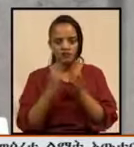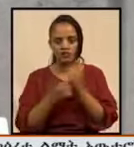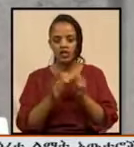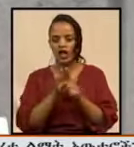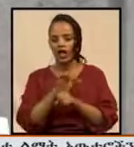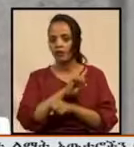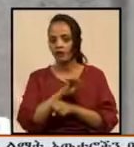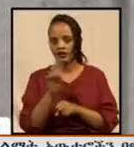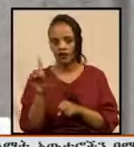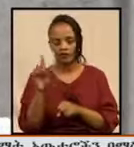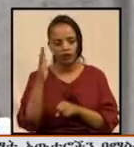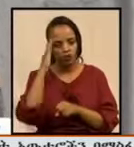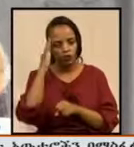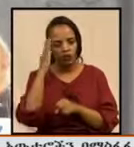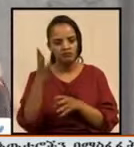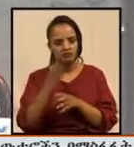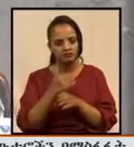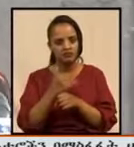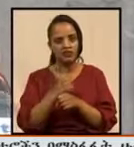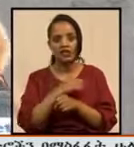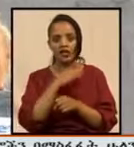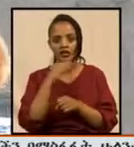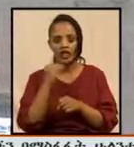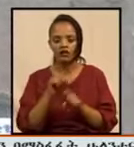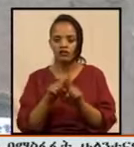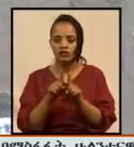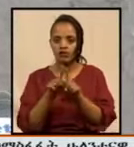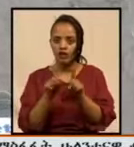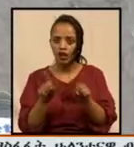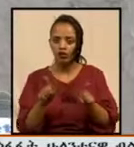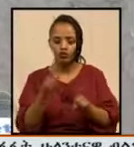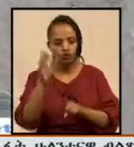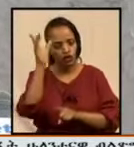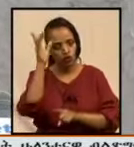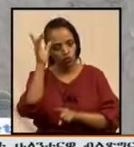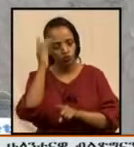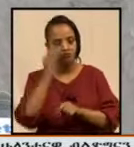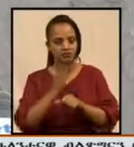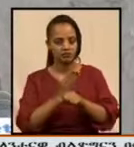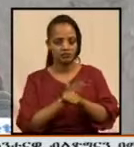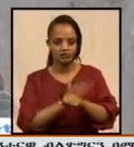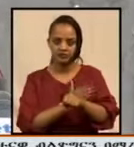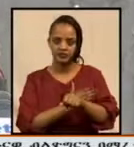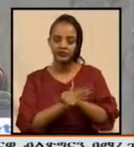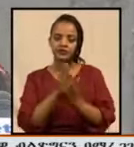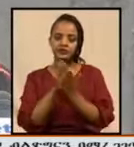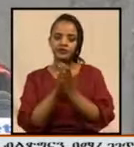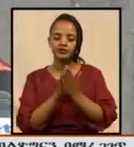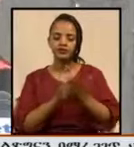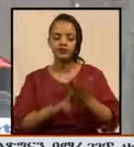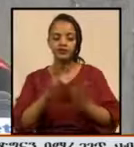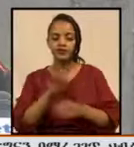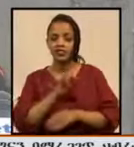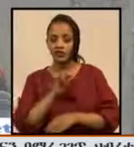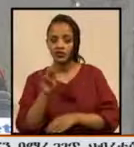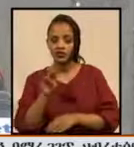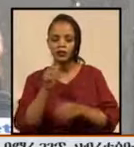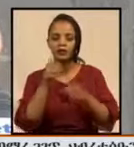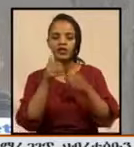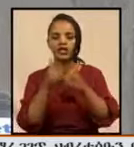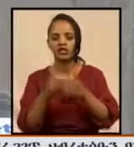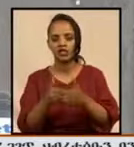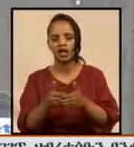አያበቃም። እውቀት ማከማቸትና የተለያዩ ክህሎቶችን ማዳበር የትምህርት መነሻ እንጂ